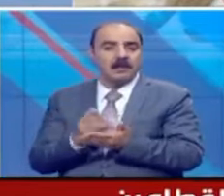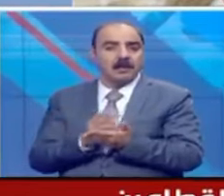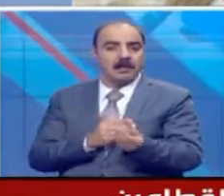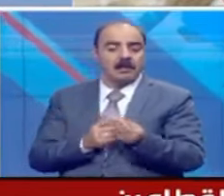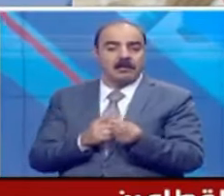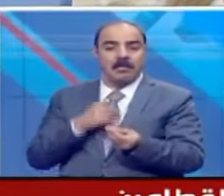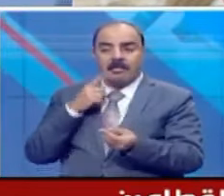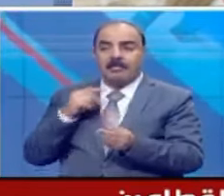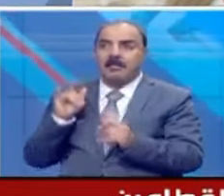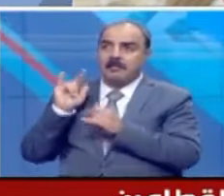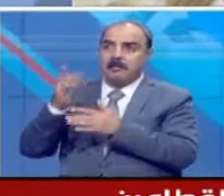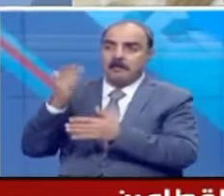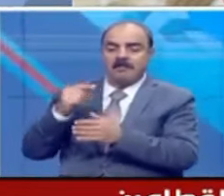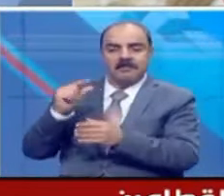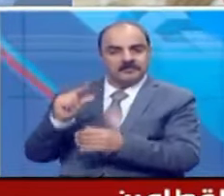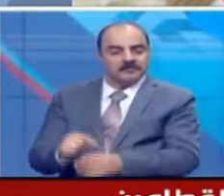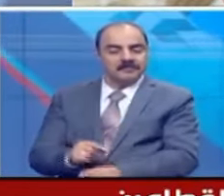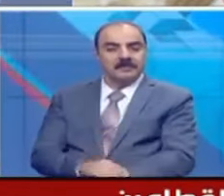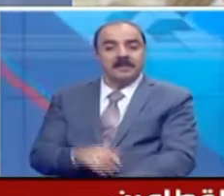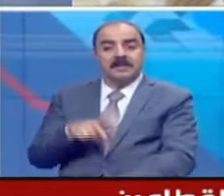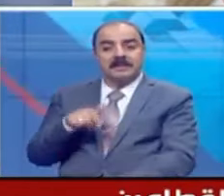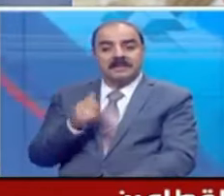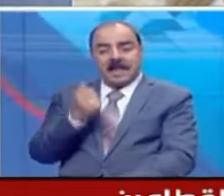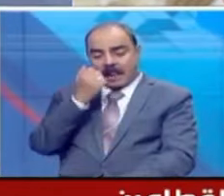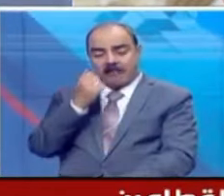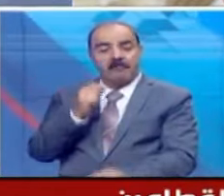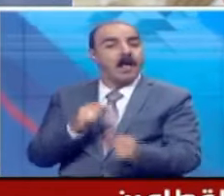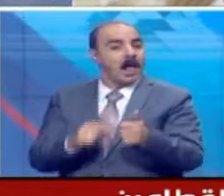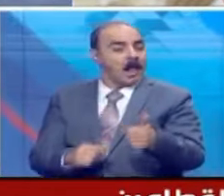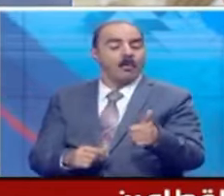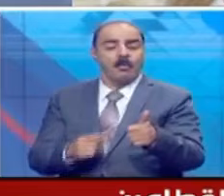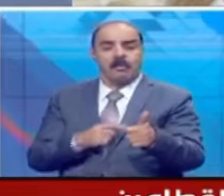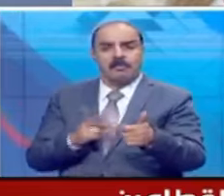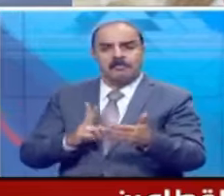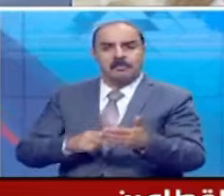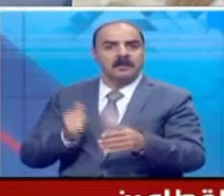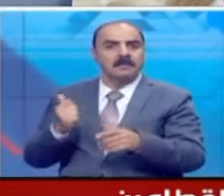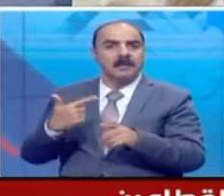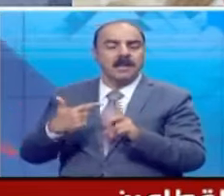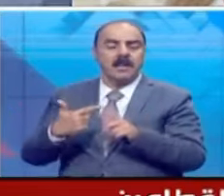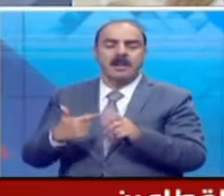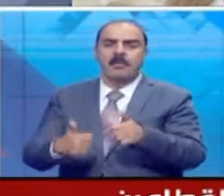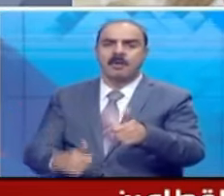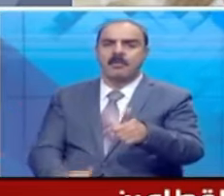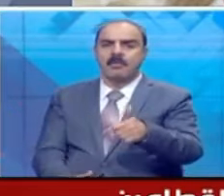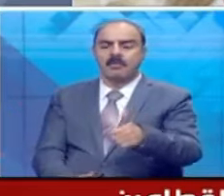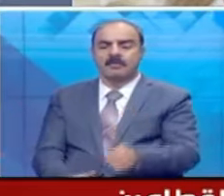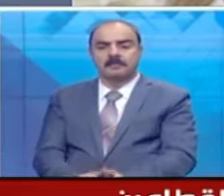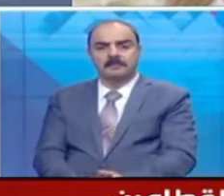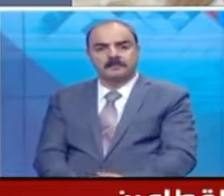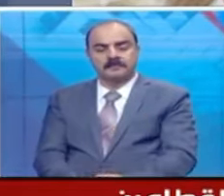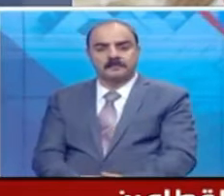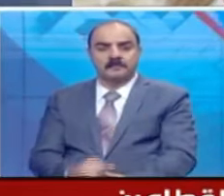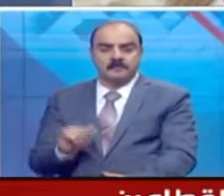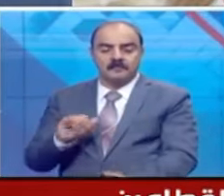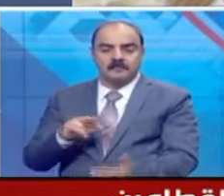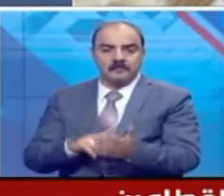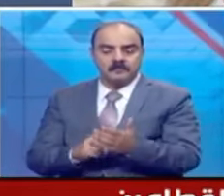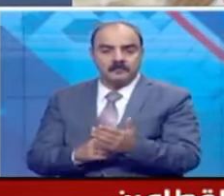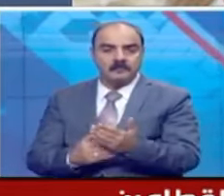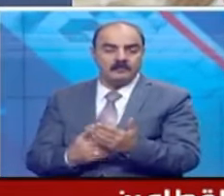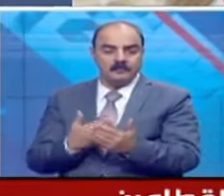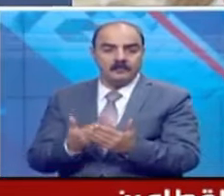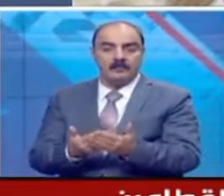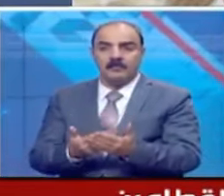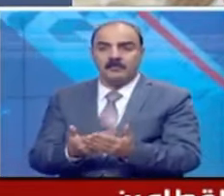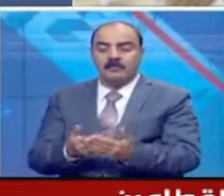بالإعفاء الضريبي إلى 60,000 جنيه، الاثنين القرارين دول من القرارات المهمة والمؤثرة